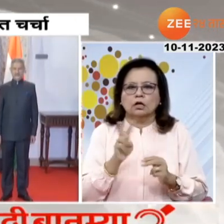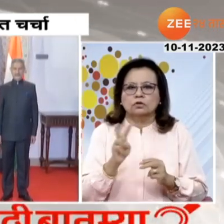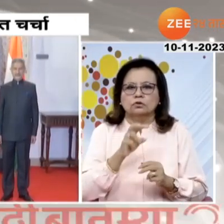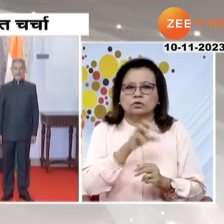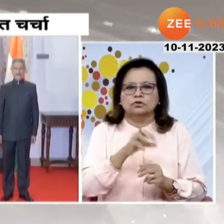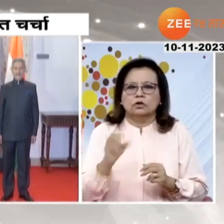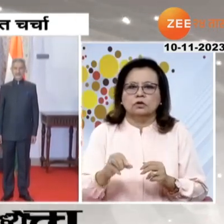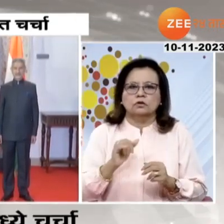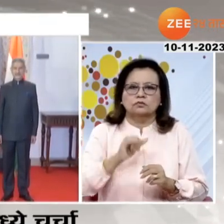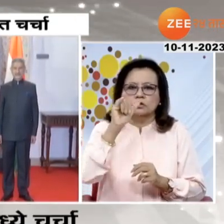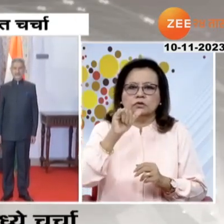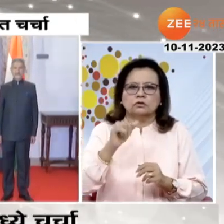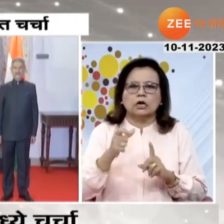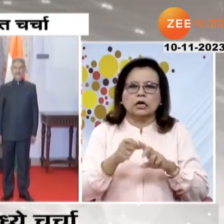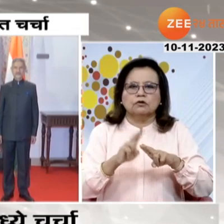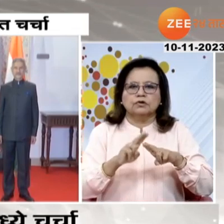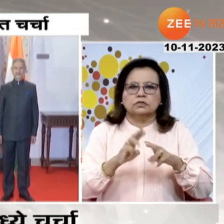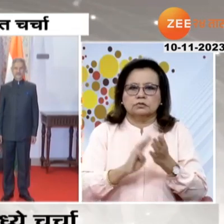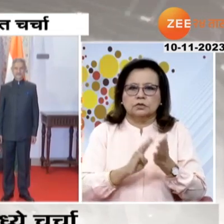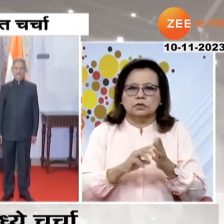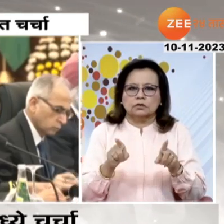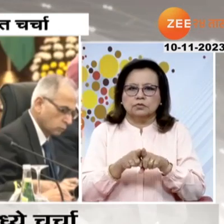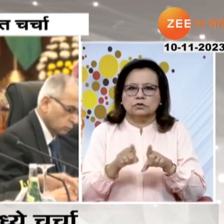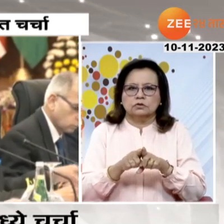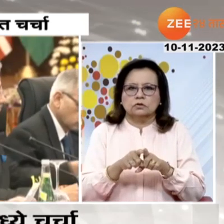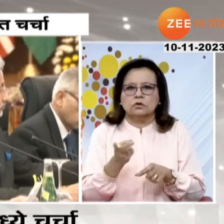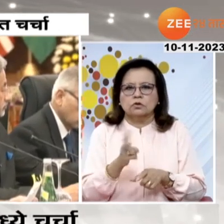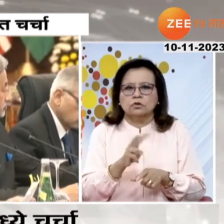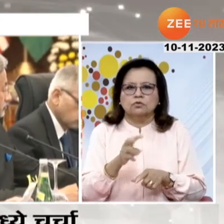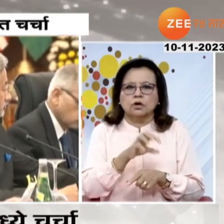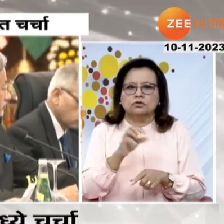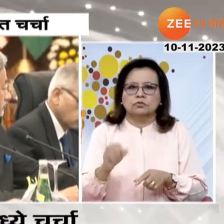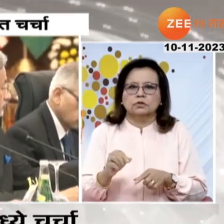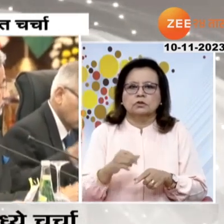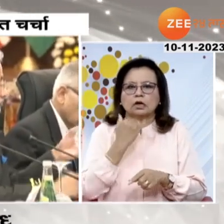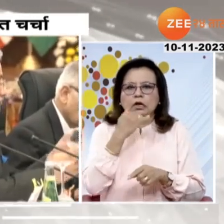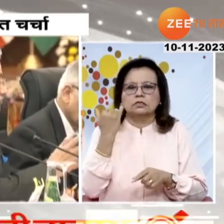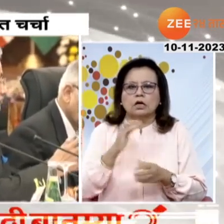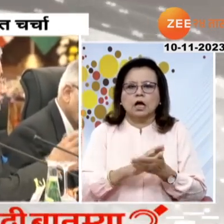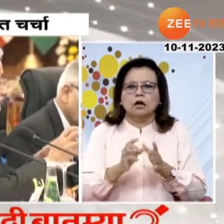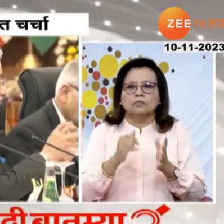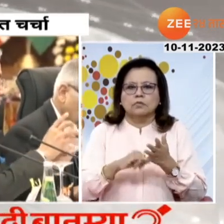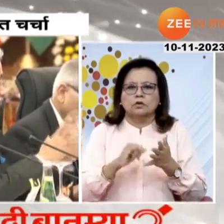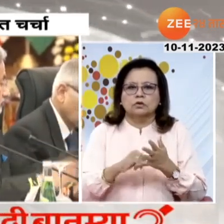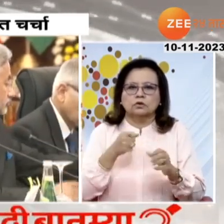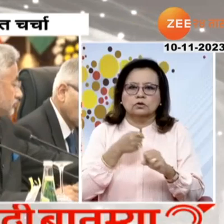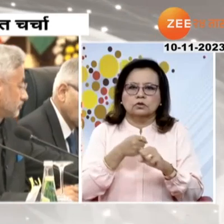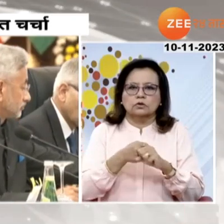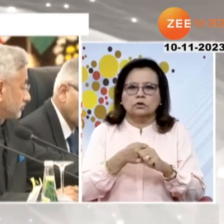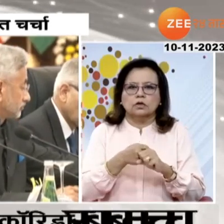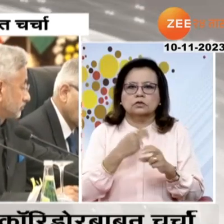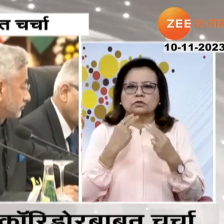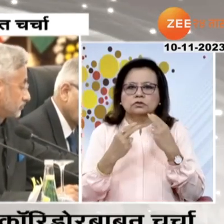मंत्री आणि संरक्षण मंत्री यांच्या मध्ये ही चर्चा झाली या बैठकी मध्ये दोन्ही बाजूनी इजराइल हमास युद्ध